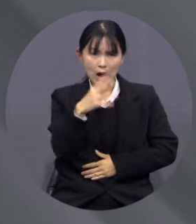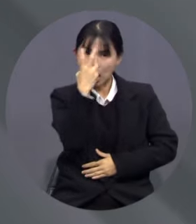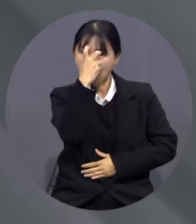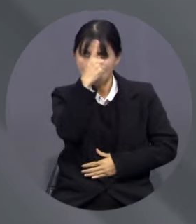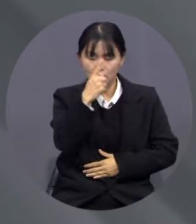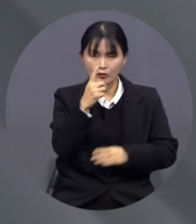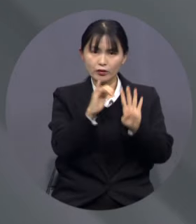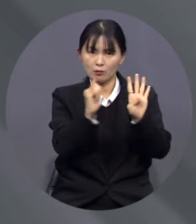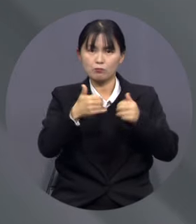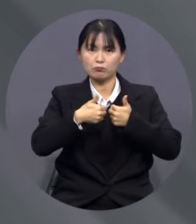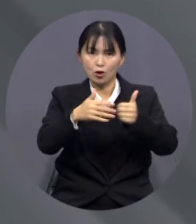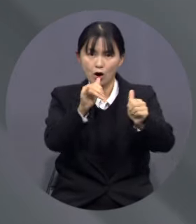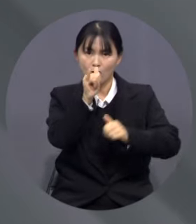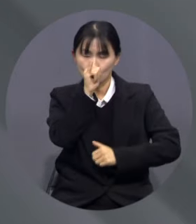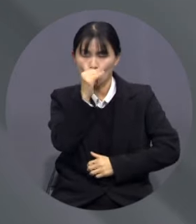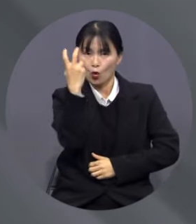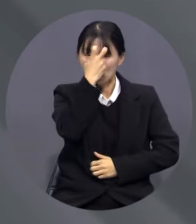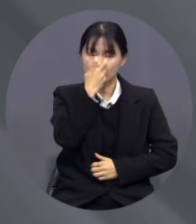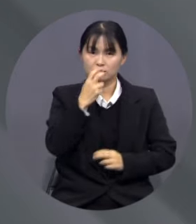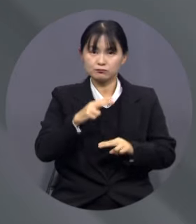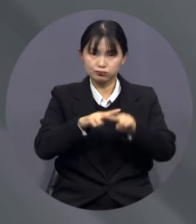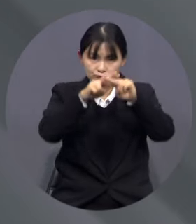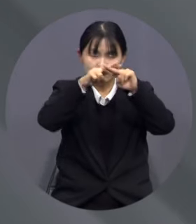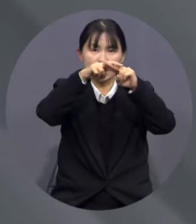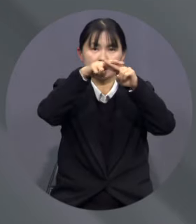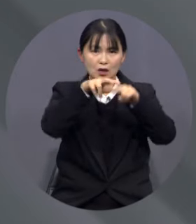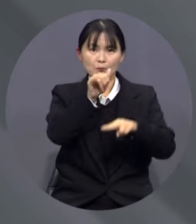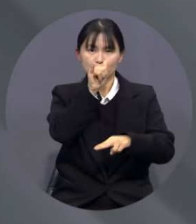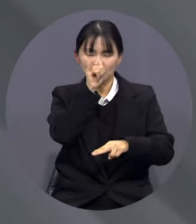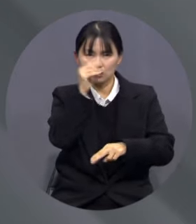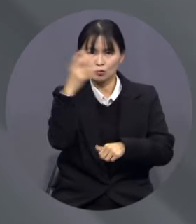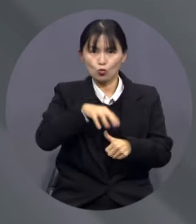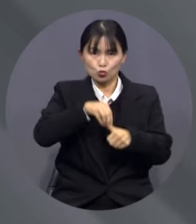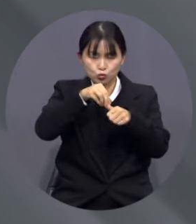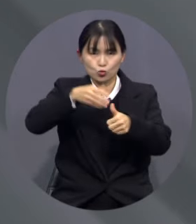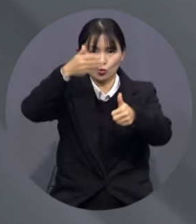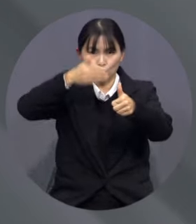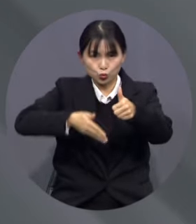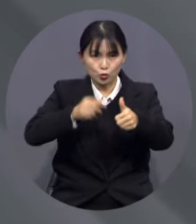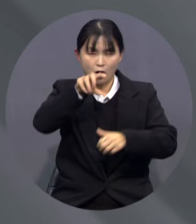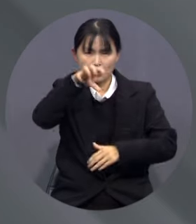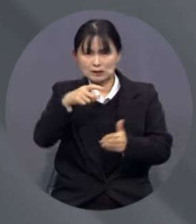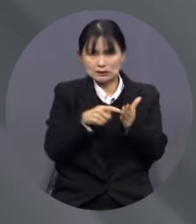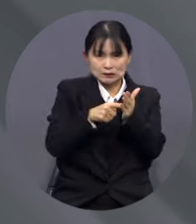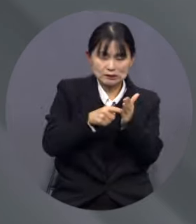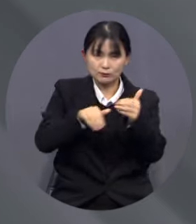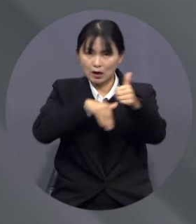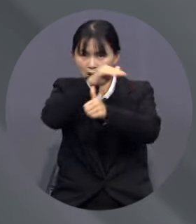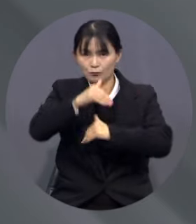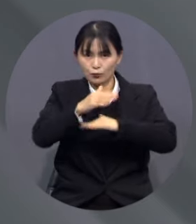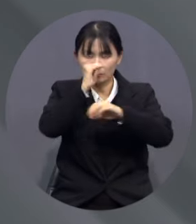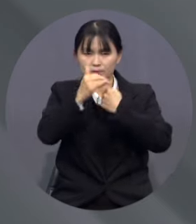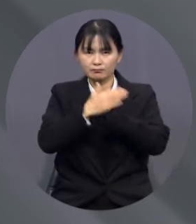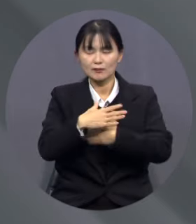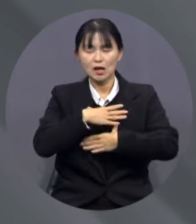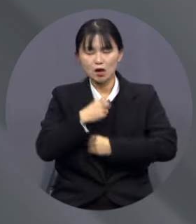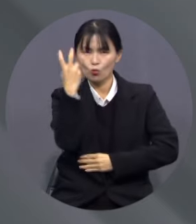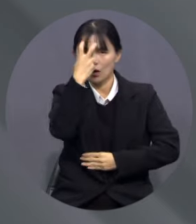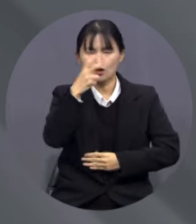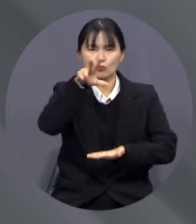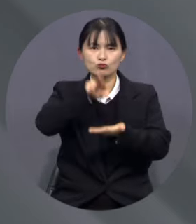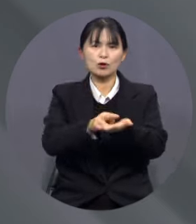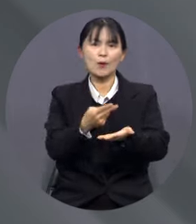4명이 배치됐고 감시탑도 있었으며 사고 당시 구조 요청과 현장 응급조치 등을 진행해 안전관리에는